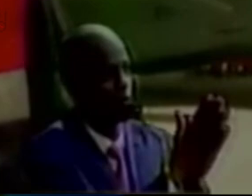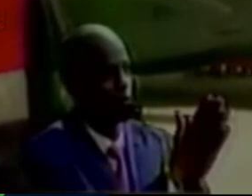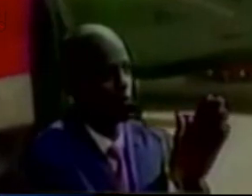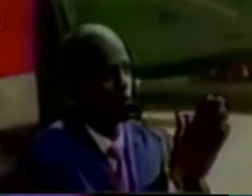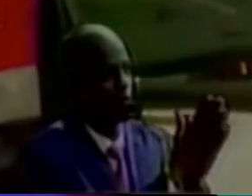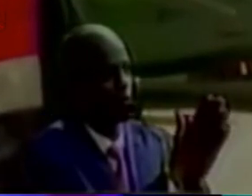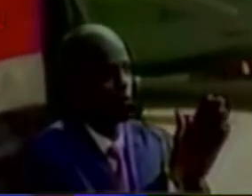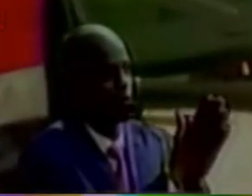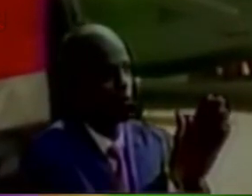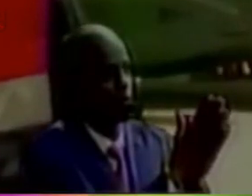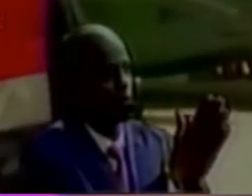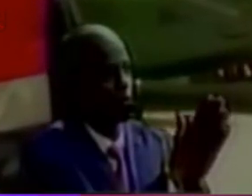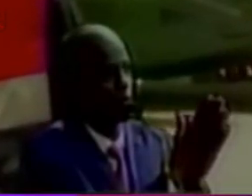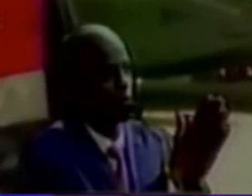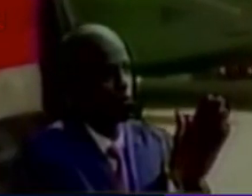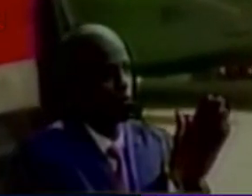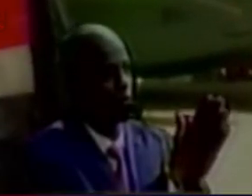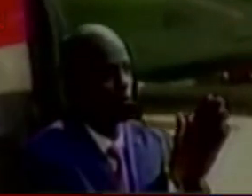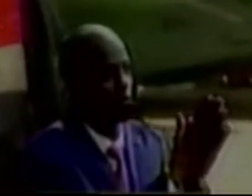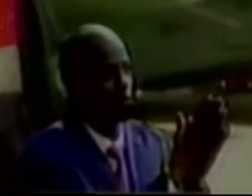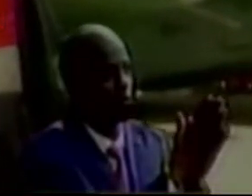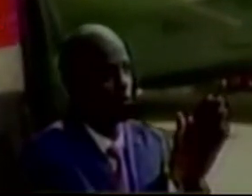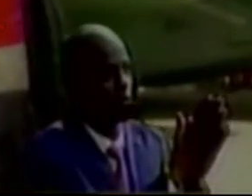parlez sur le Haïti.